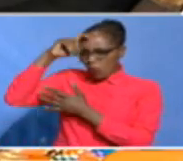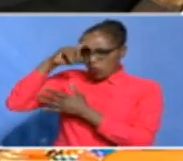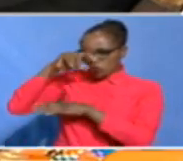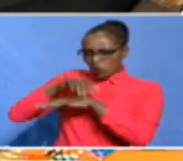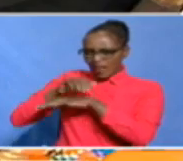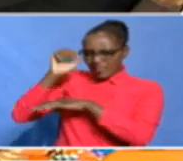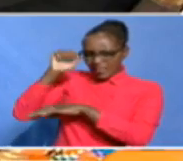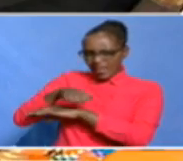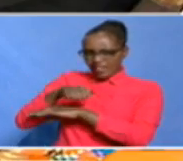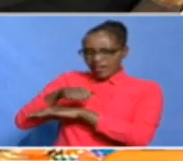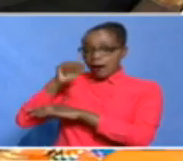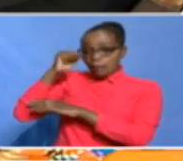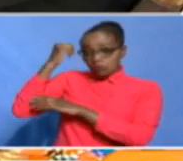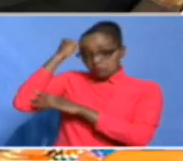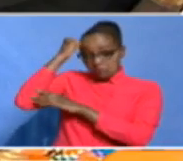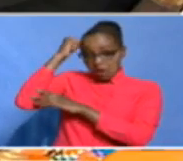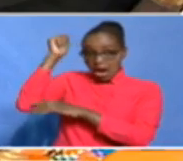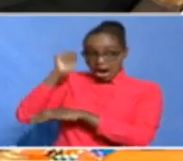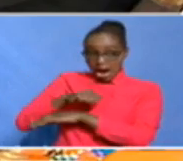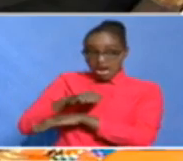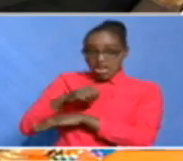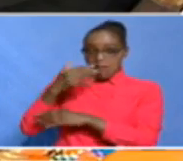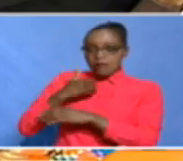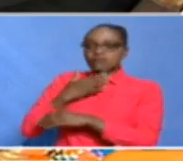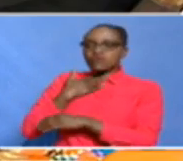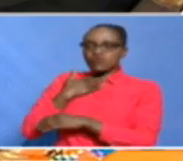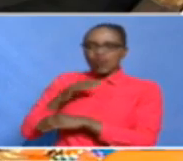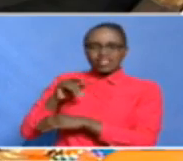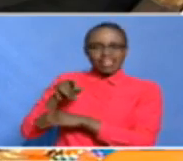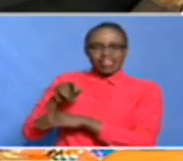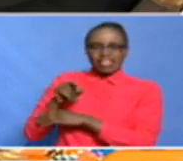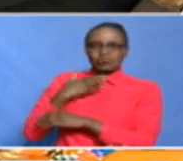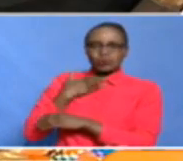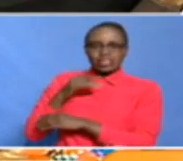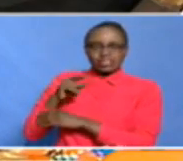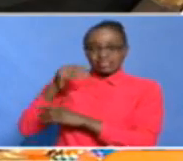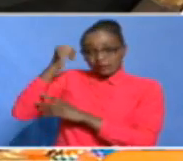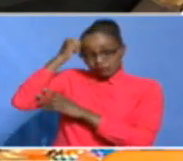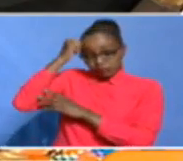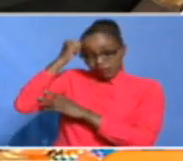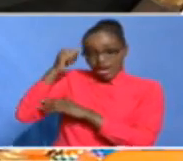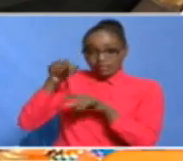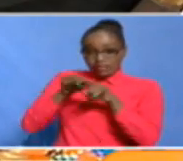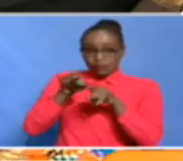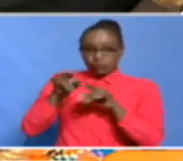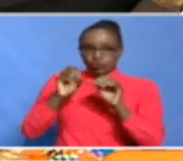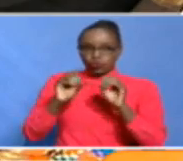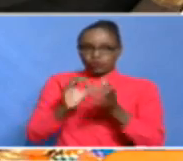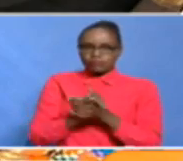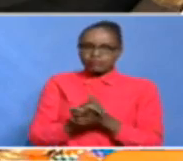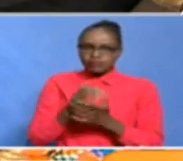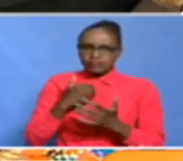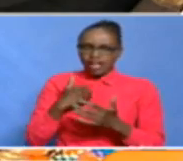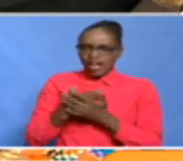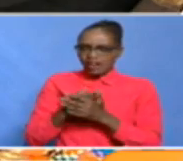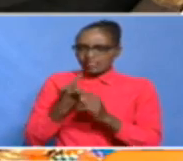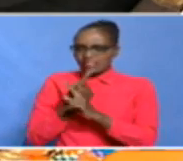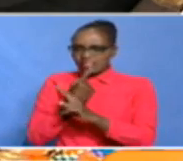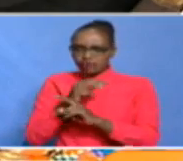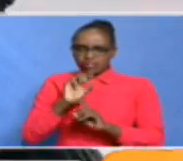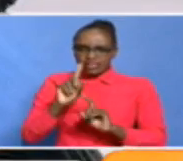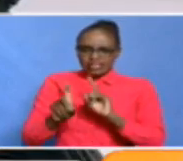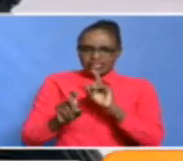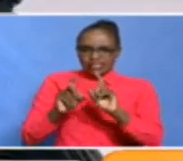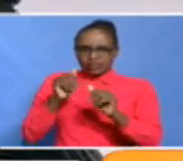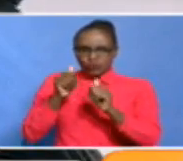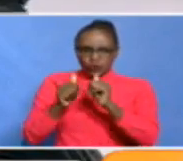Waweza kuwa umesoma na hata ukao humtaki yule aliyosoma kama wewe ulivyosoma. Kuna mitihani wanaume